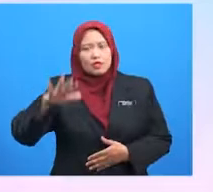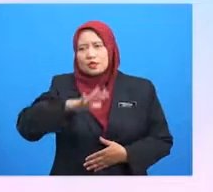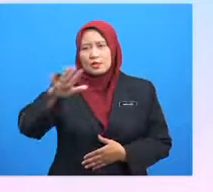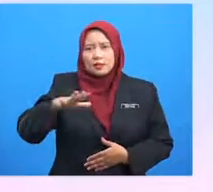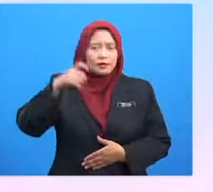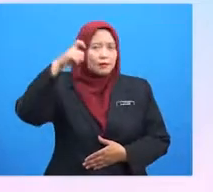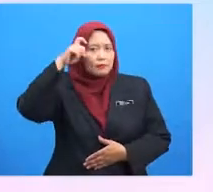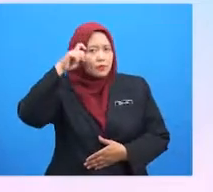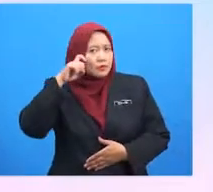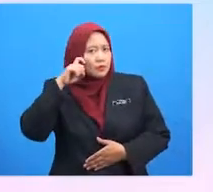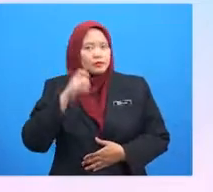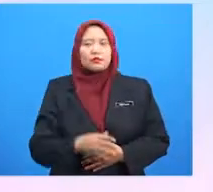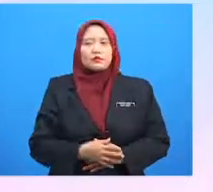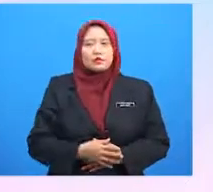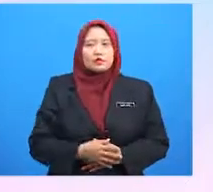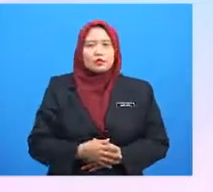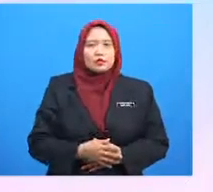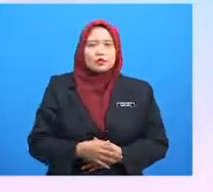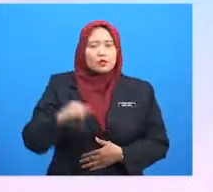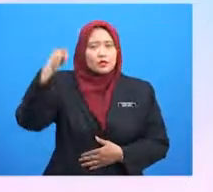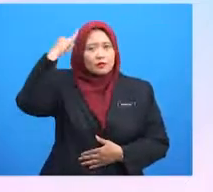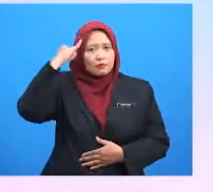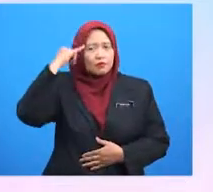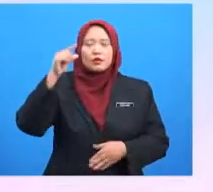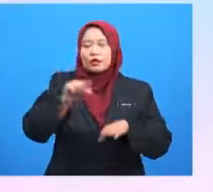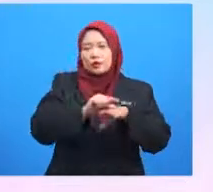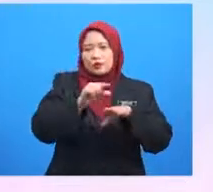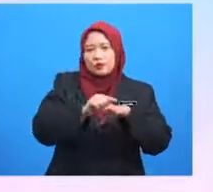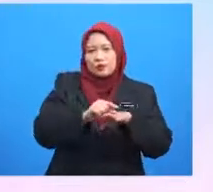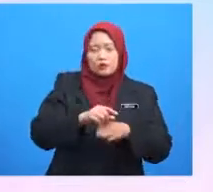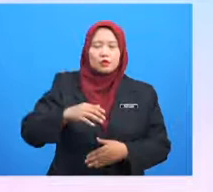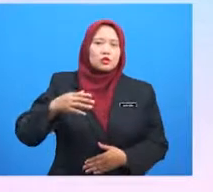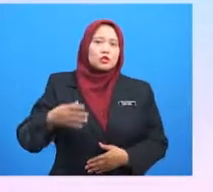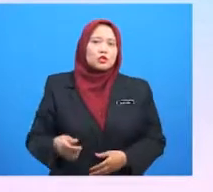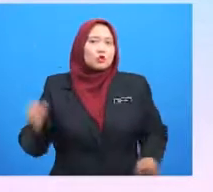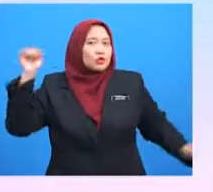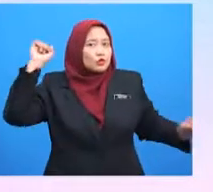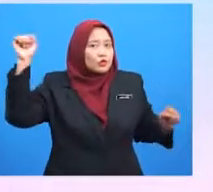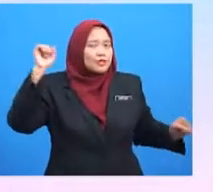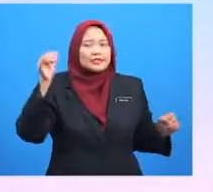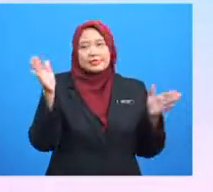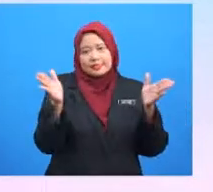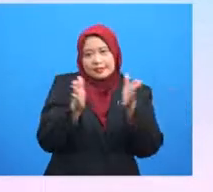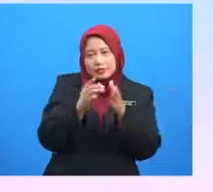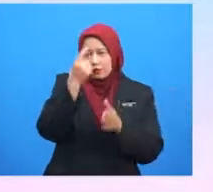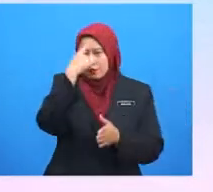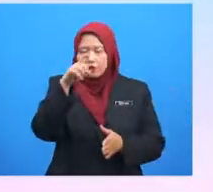semua. Imran menggunakan tuala kecil untuk menyerap air, iaitu peluh di dahinya.